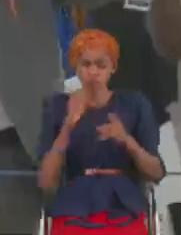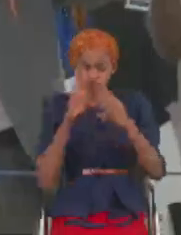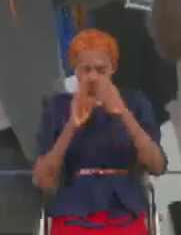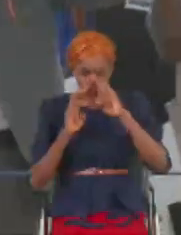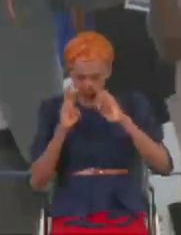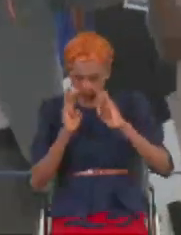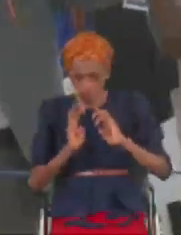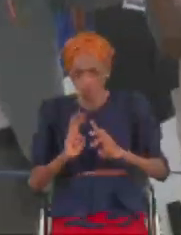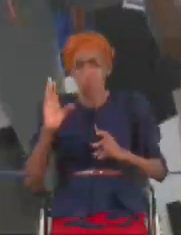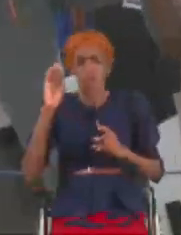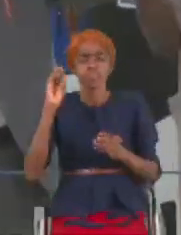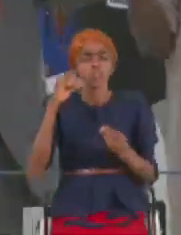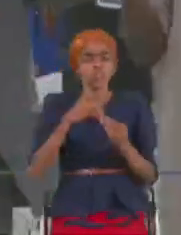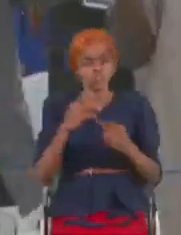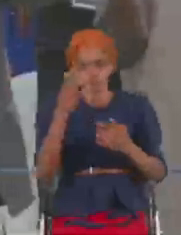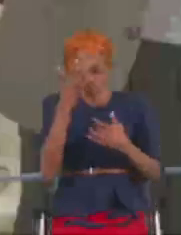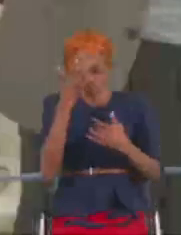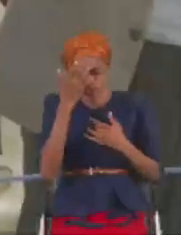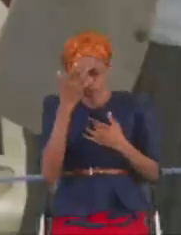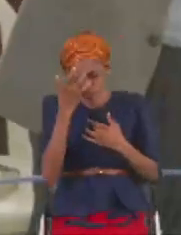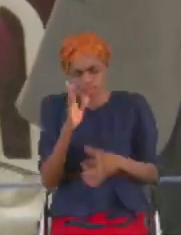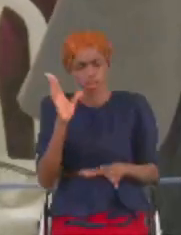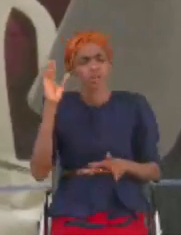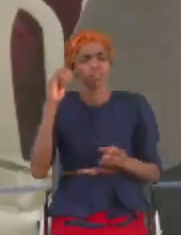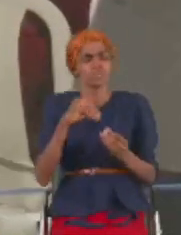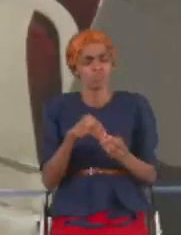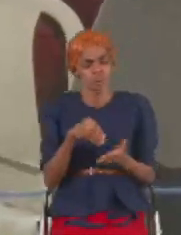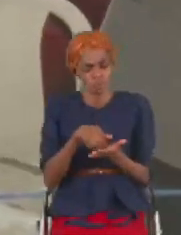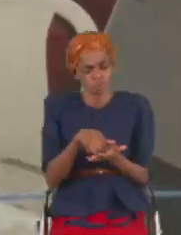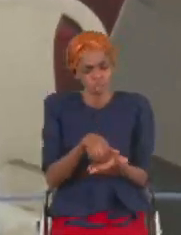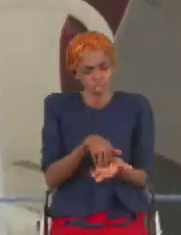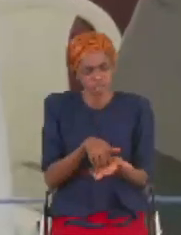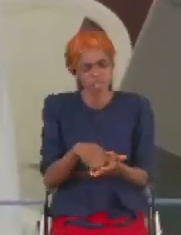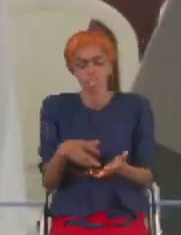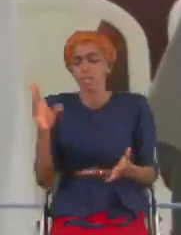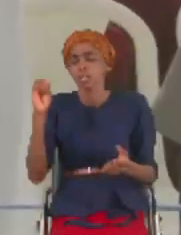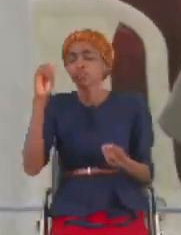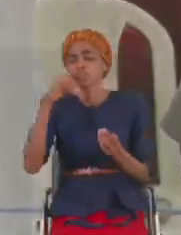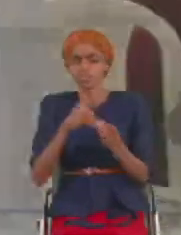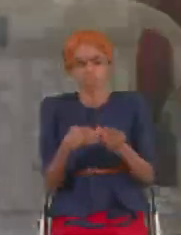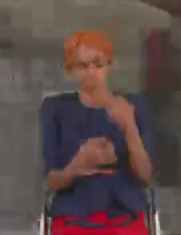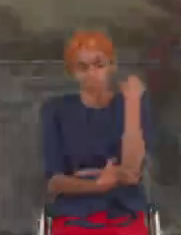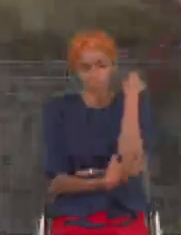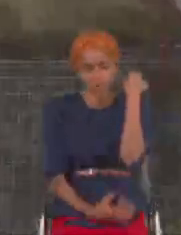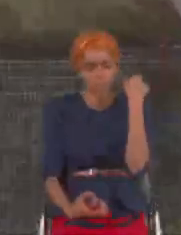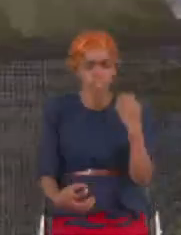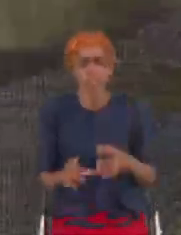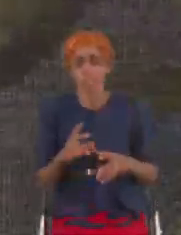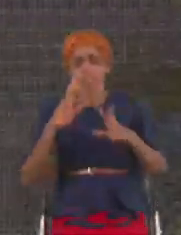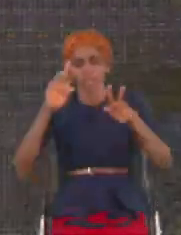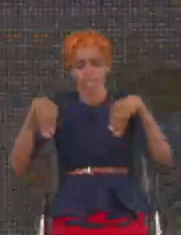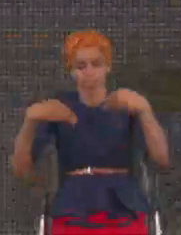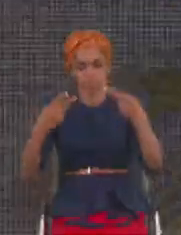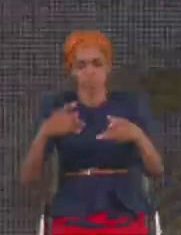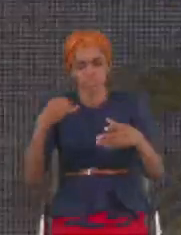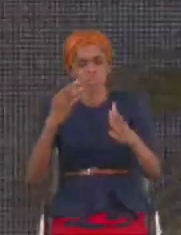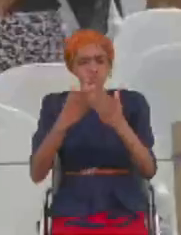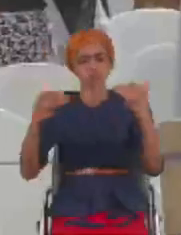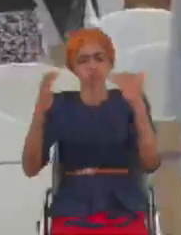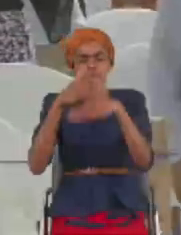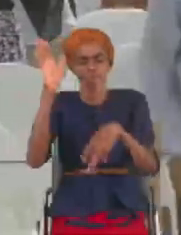tristesse plus de maladies plus de faiblesse à plus de pauvreté les positions du